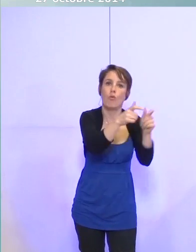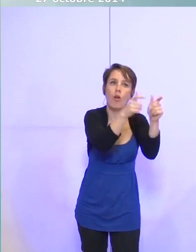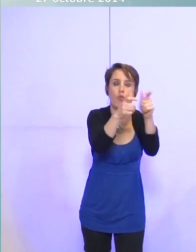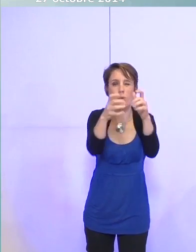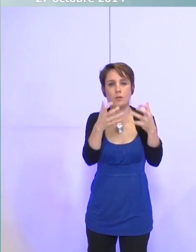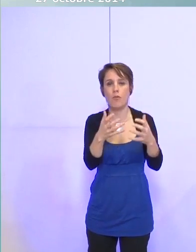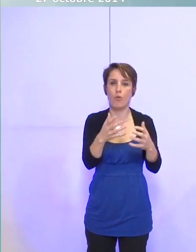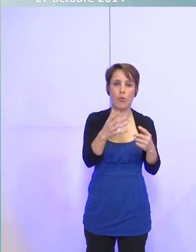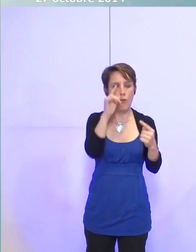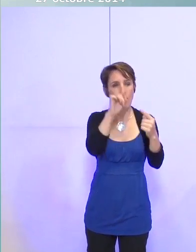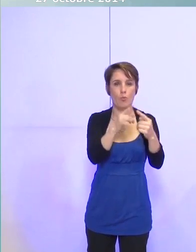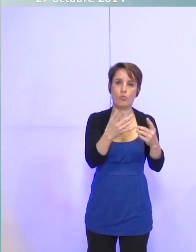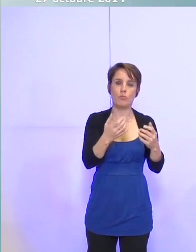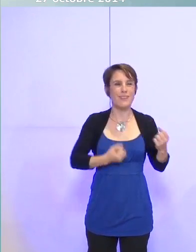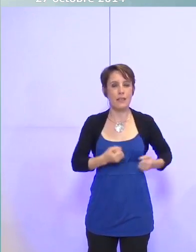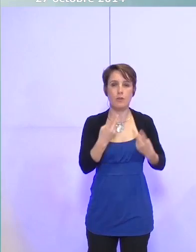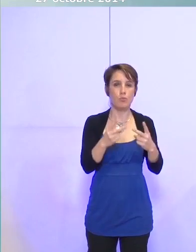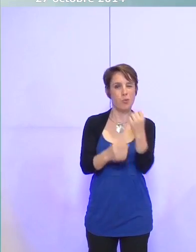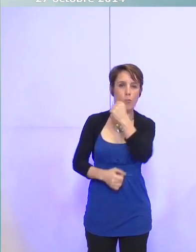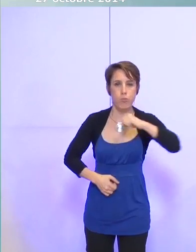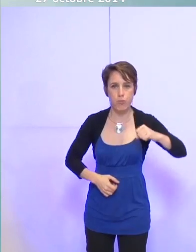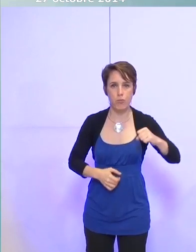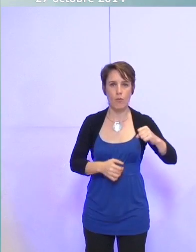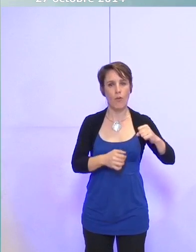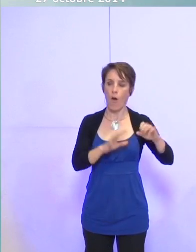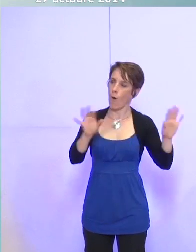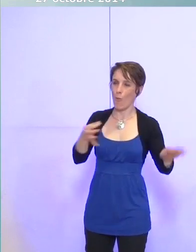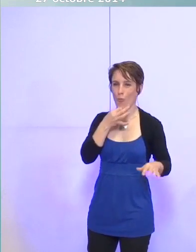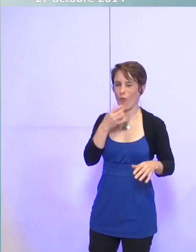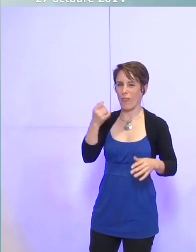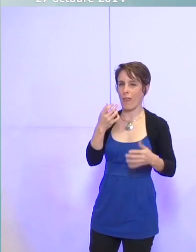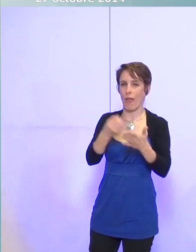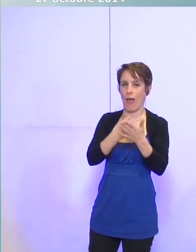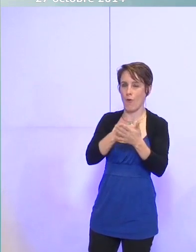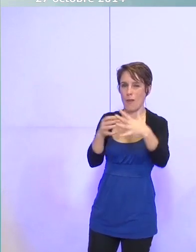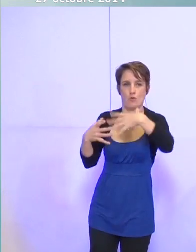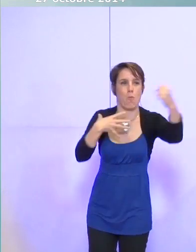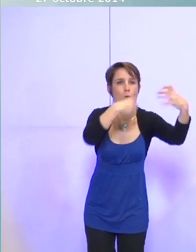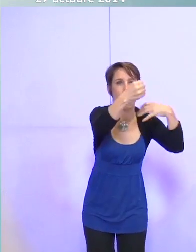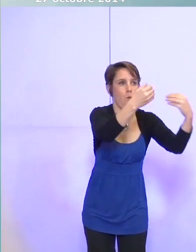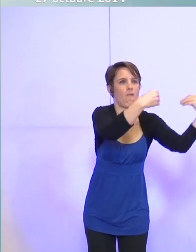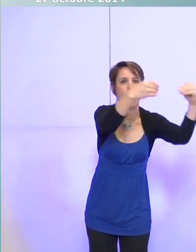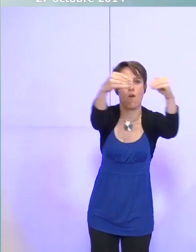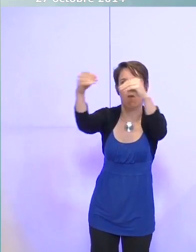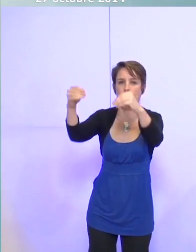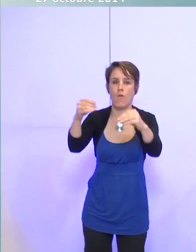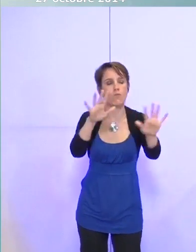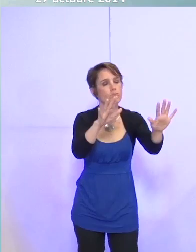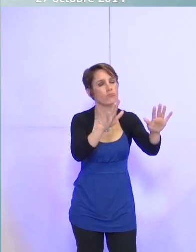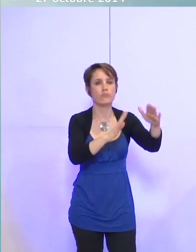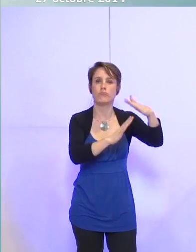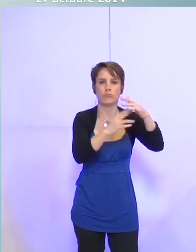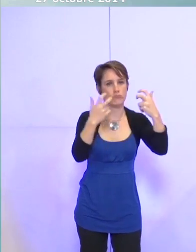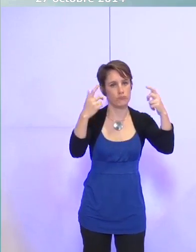public, pour se faire, excusez-moi, un peu leur laine sur le dos des Grenoblois. Donc là, il y a une vraie question sur